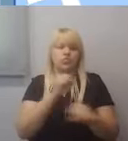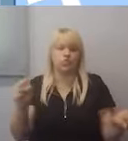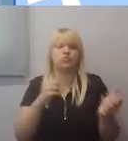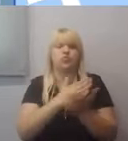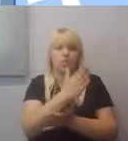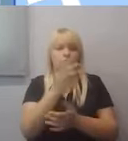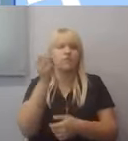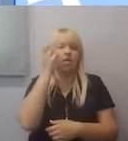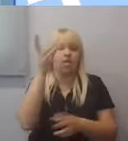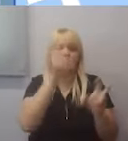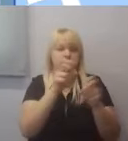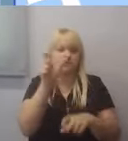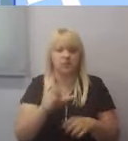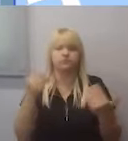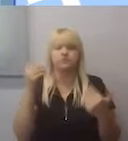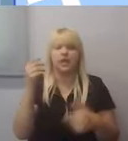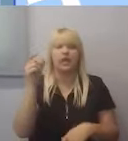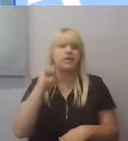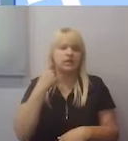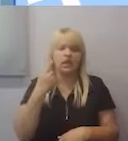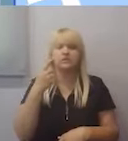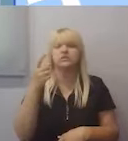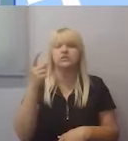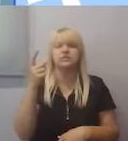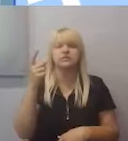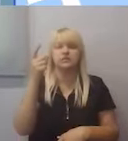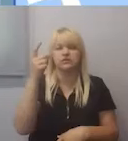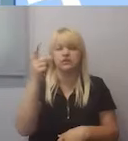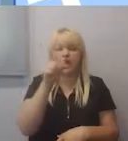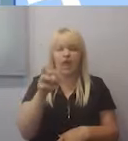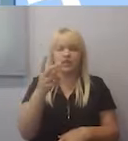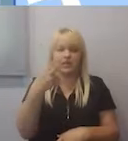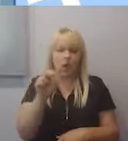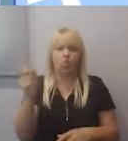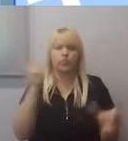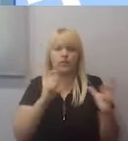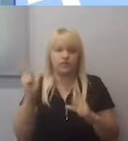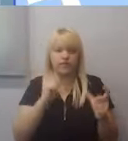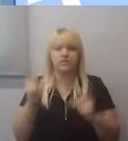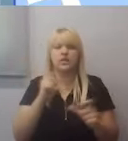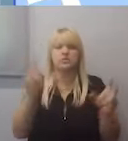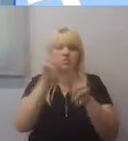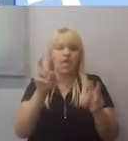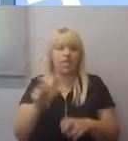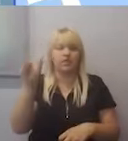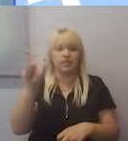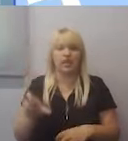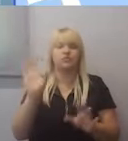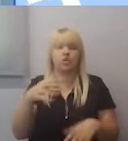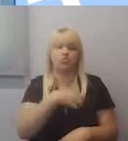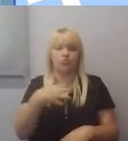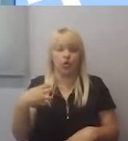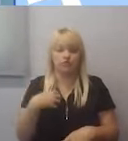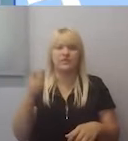stradiņa universitātes pētnieks vitālis rakstiņš ar lekciju par pašvaldību civilās aizsardzības darbības